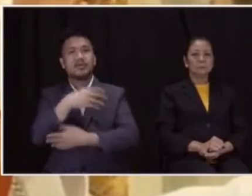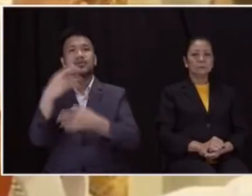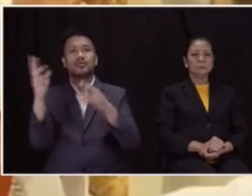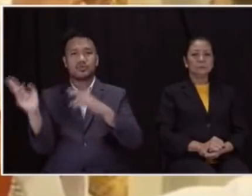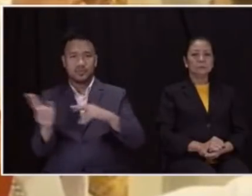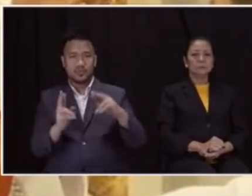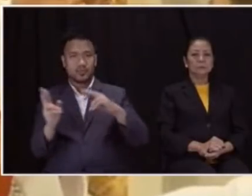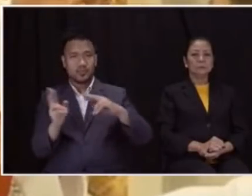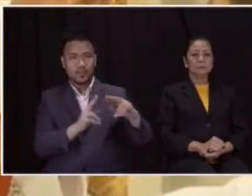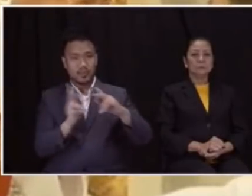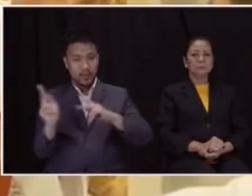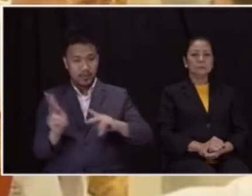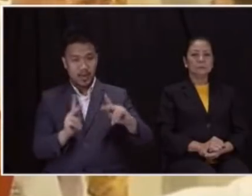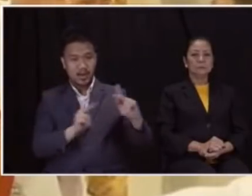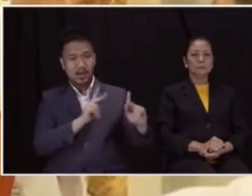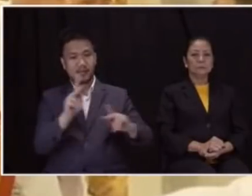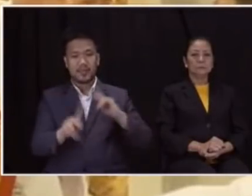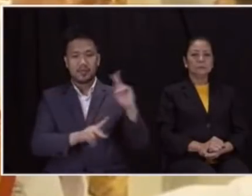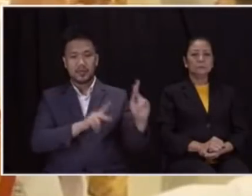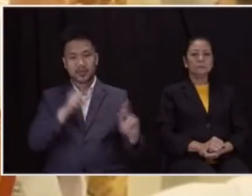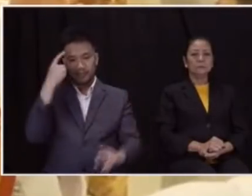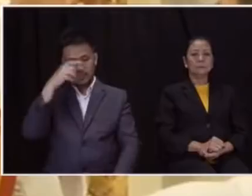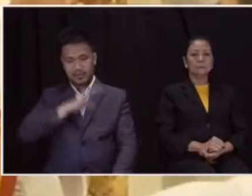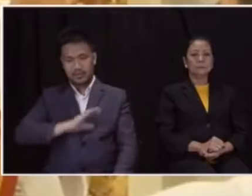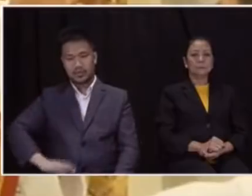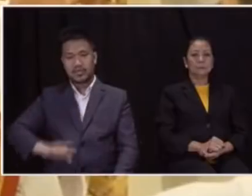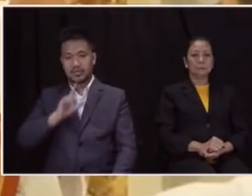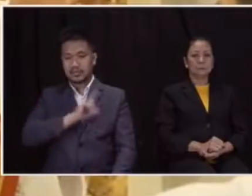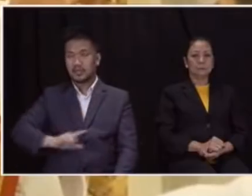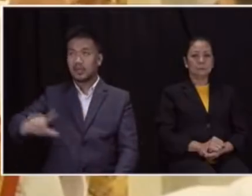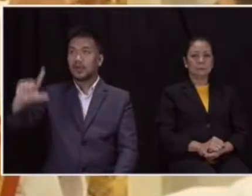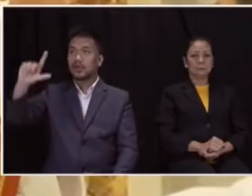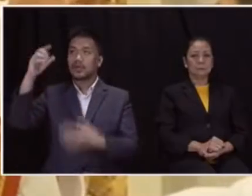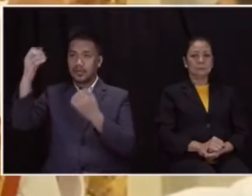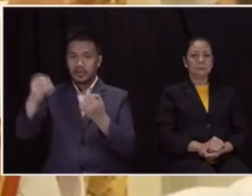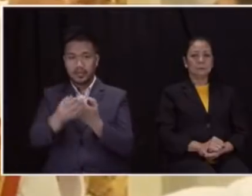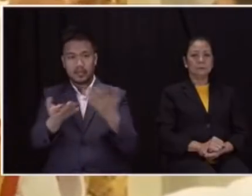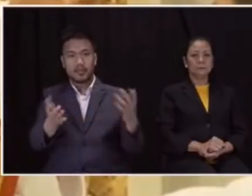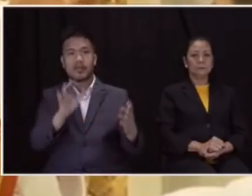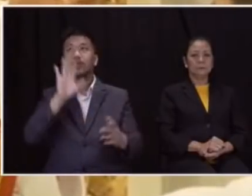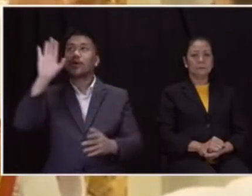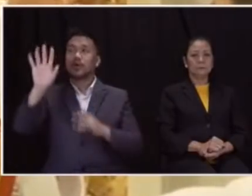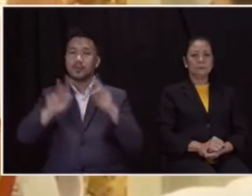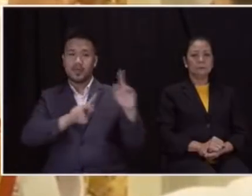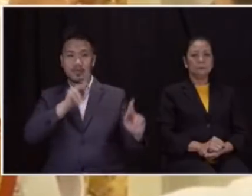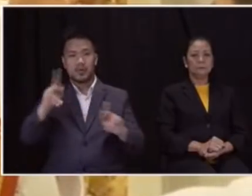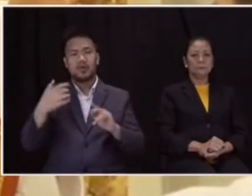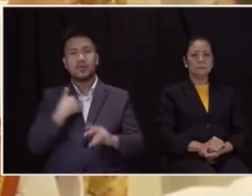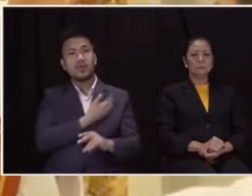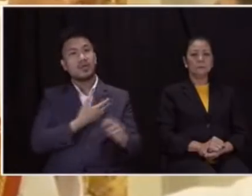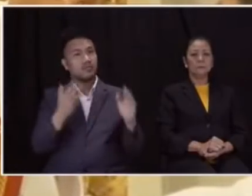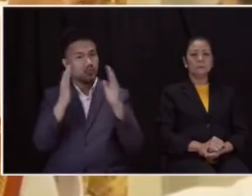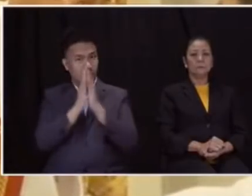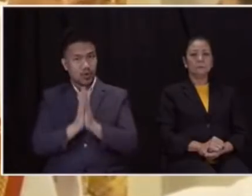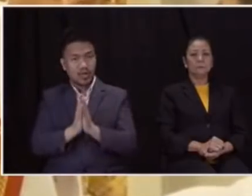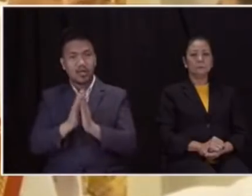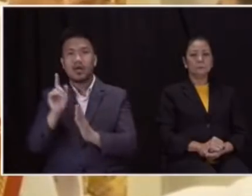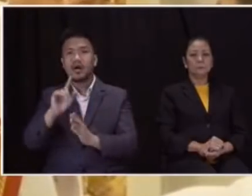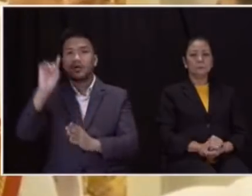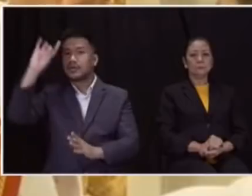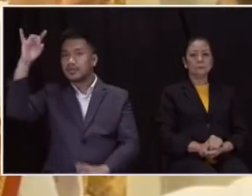for Christ the Lord, give your people, we pray, the grace of